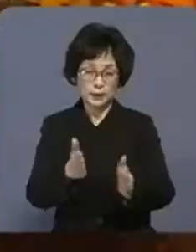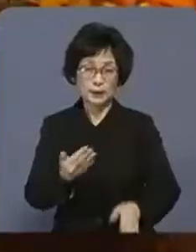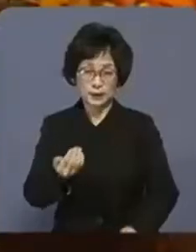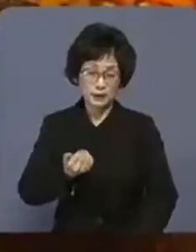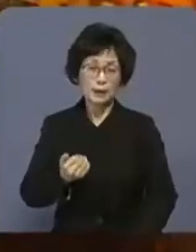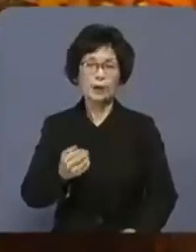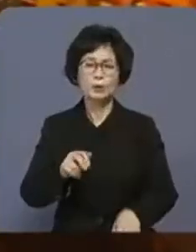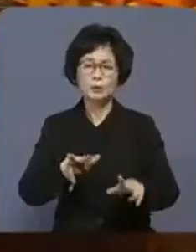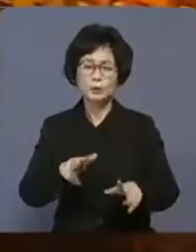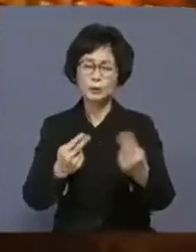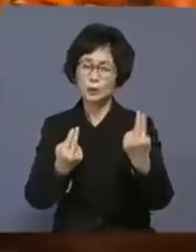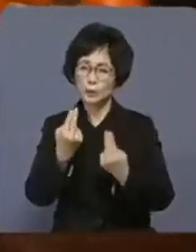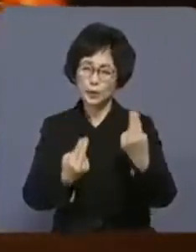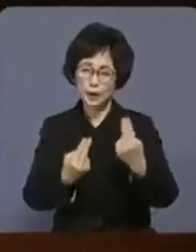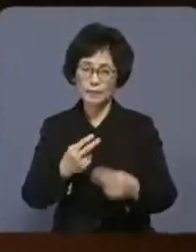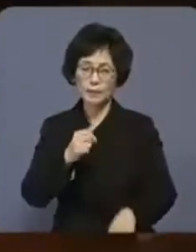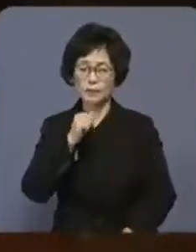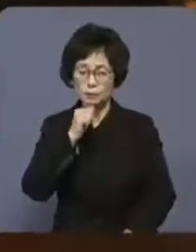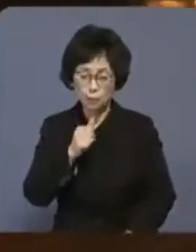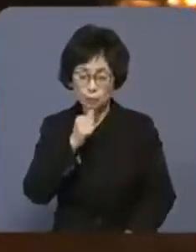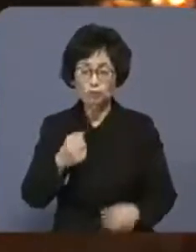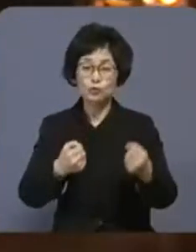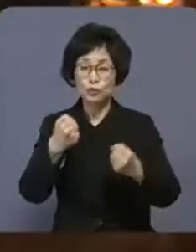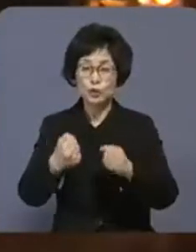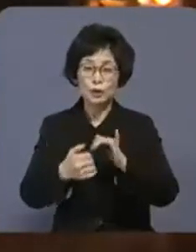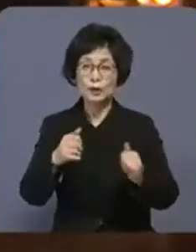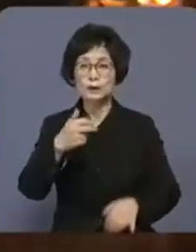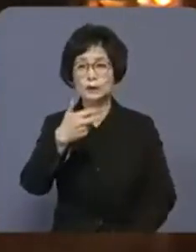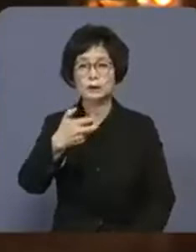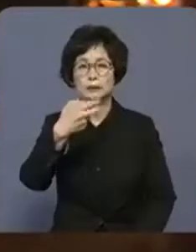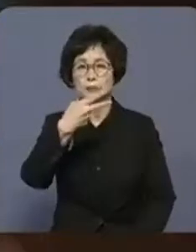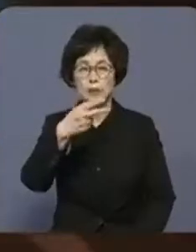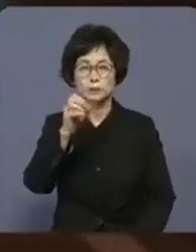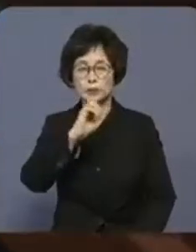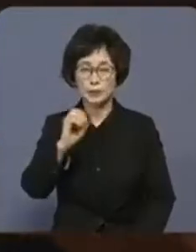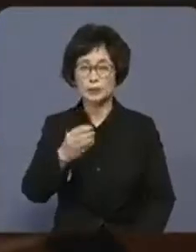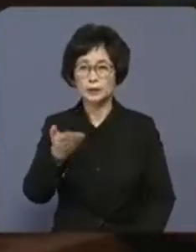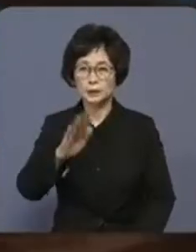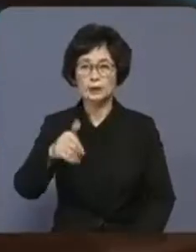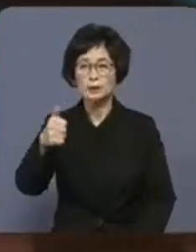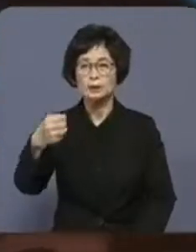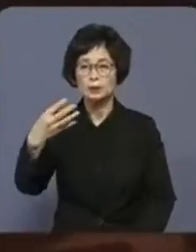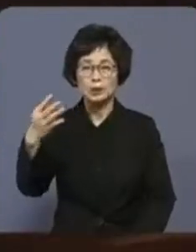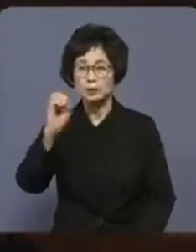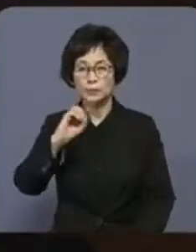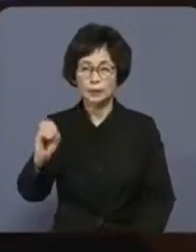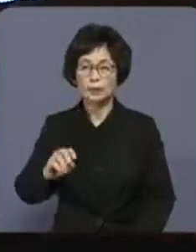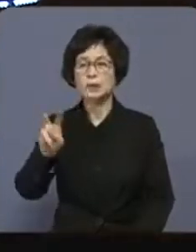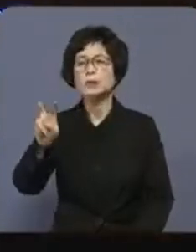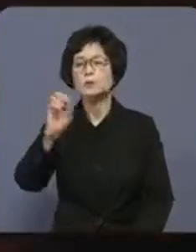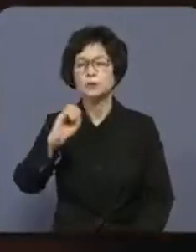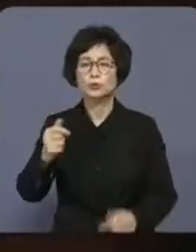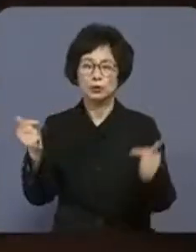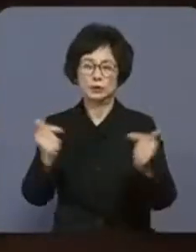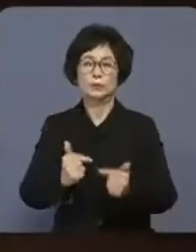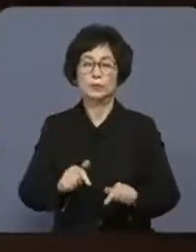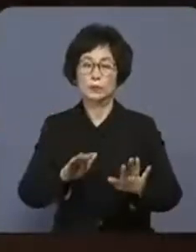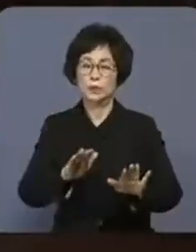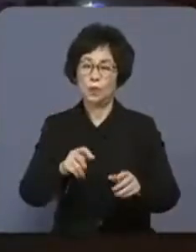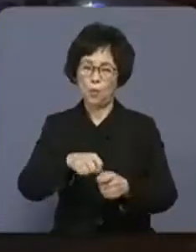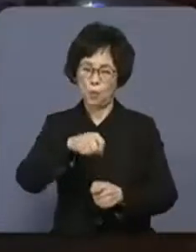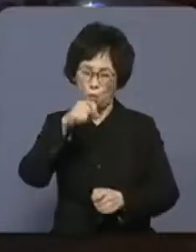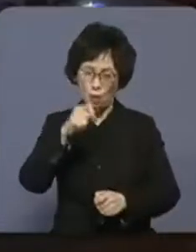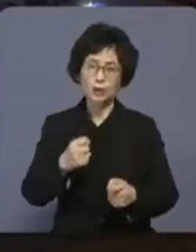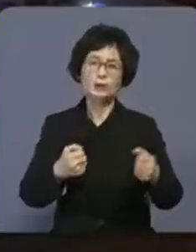비교했을 때 졸음 운전은 조사자 전체의 72% 에서 54% 로 20% 가까이 줄었습니다 예 오랜시간